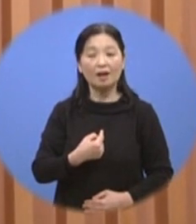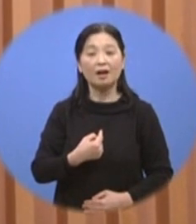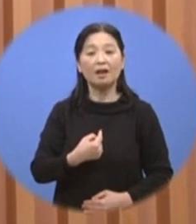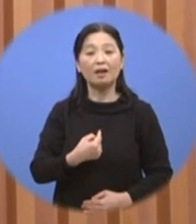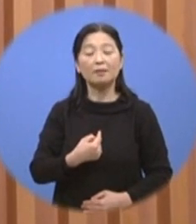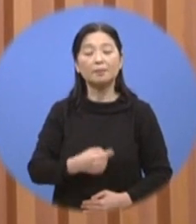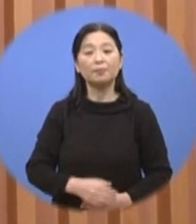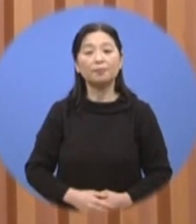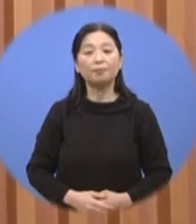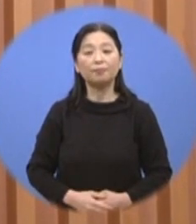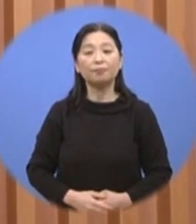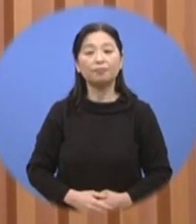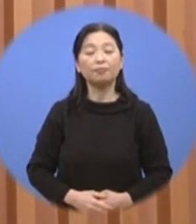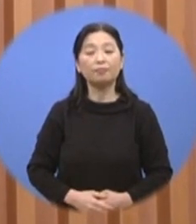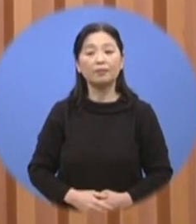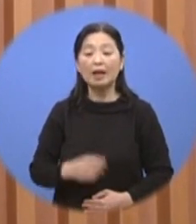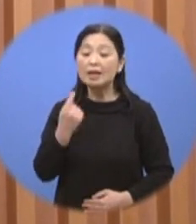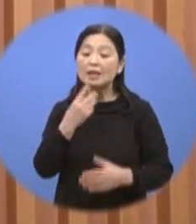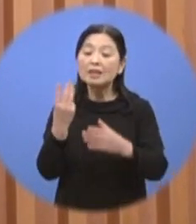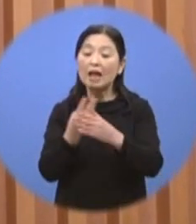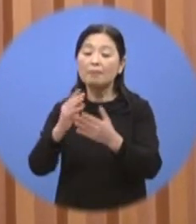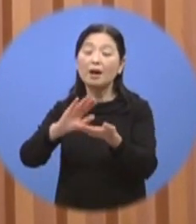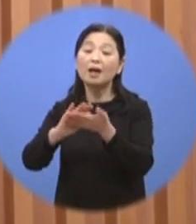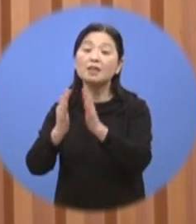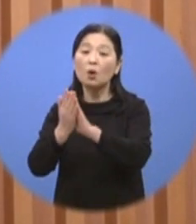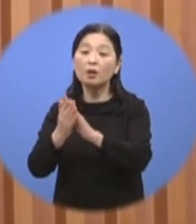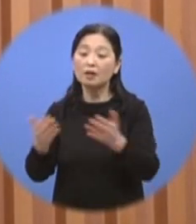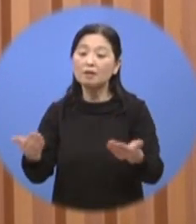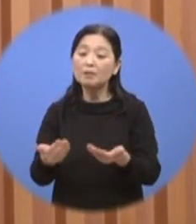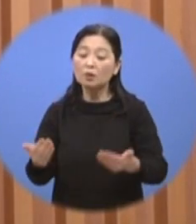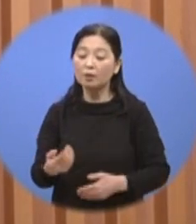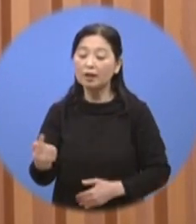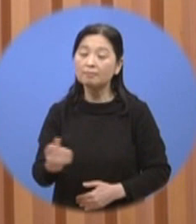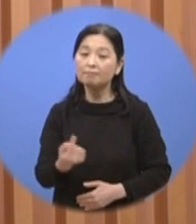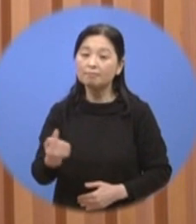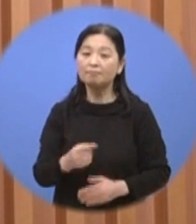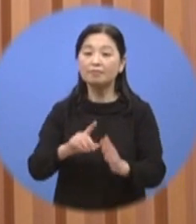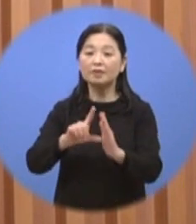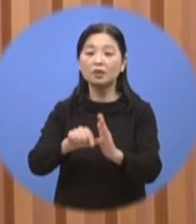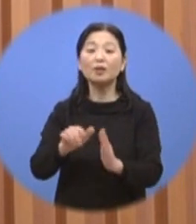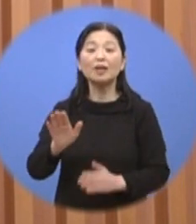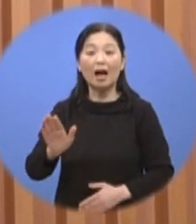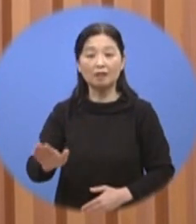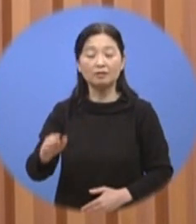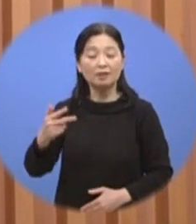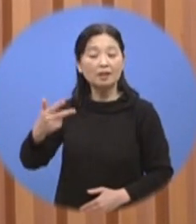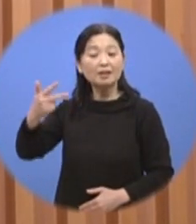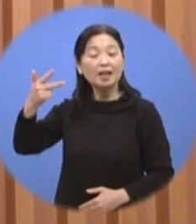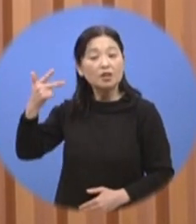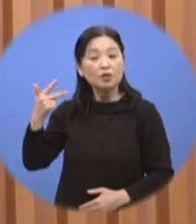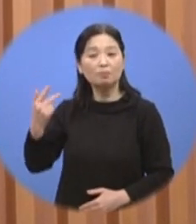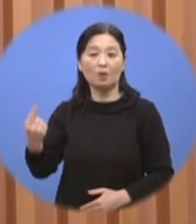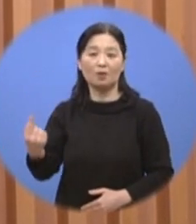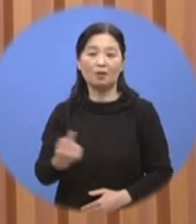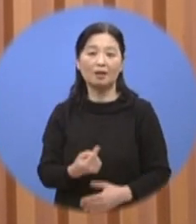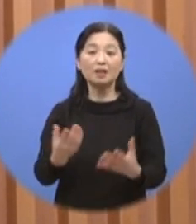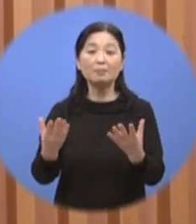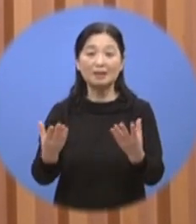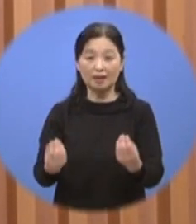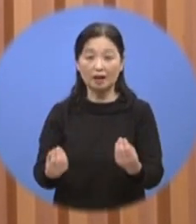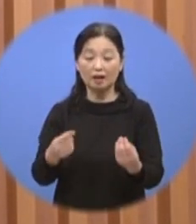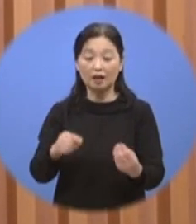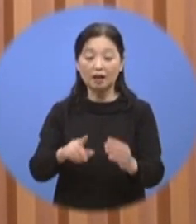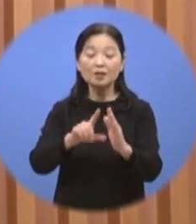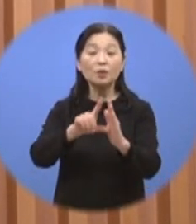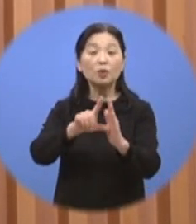、で白浜町様にも仕事で来ることがあって、まあ、先週もちょっと来させていただいたんですけど、その時にちょう